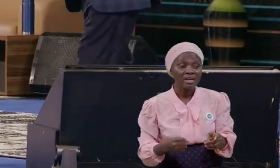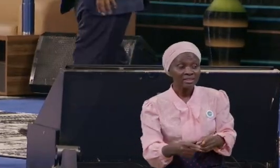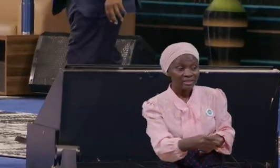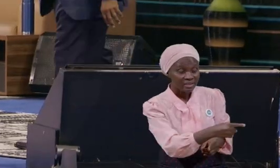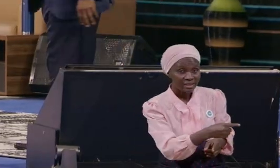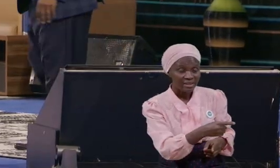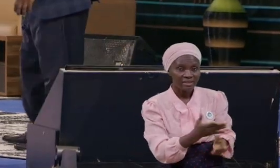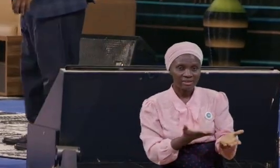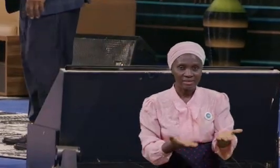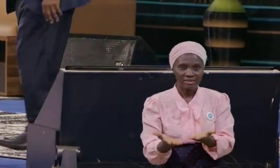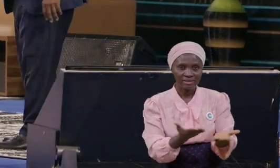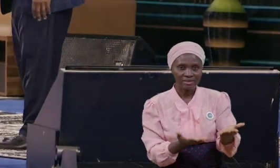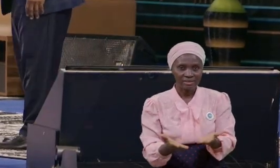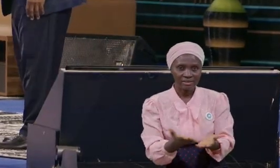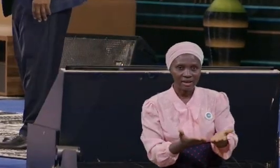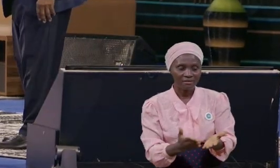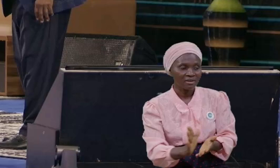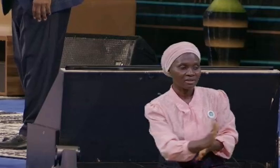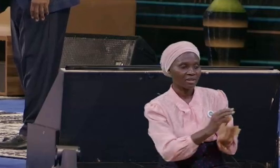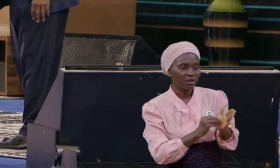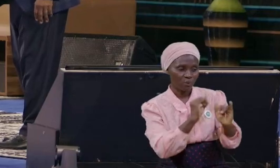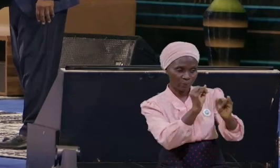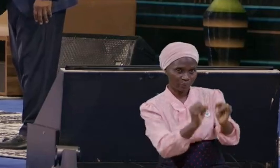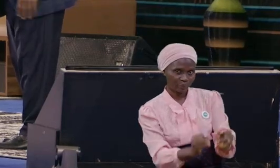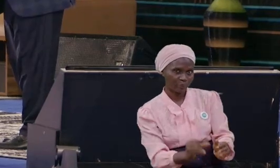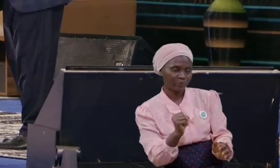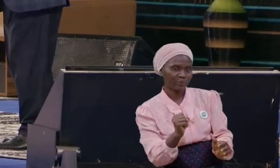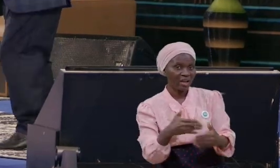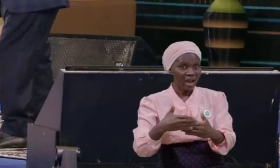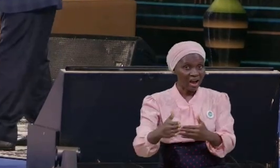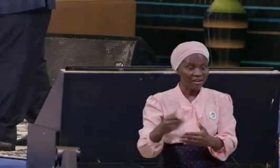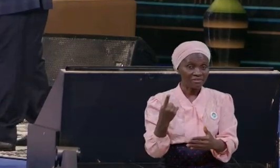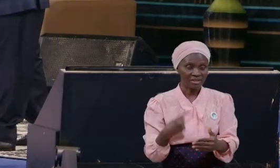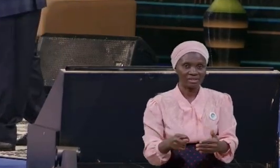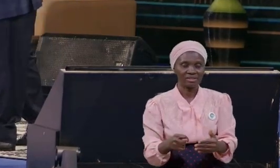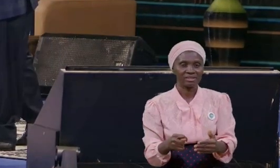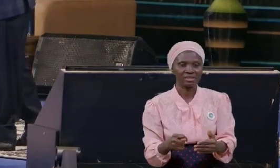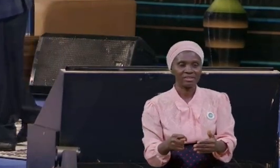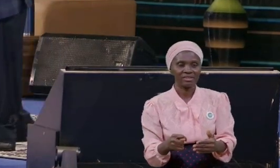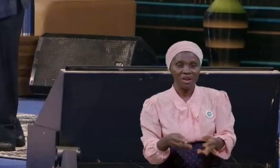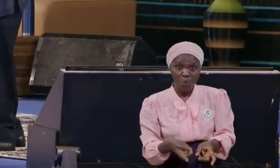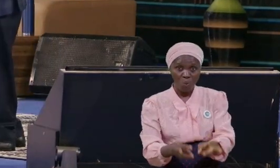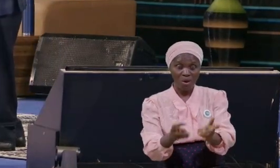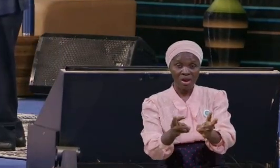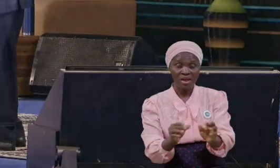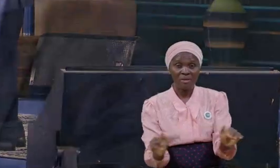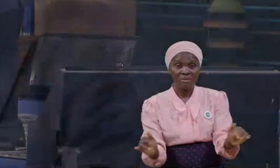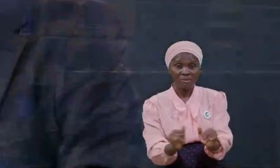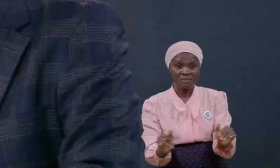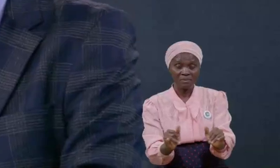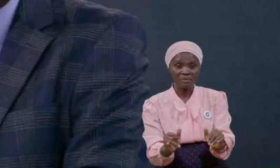Dieu, d'après la coutume des nations d'où on les avait